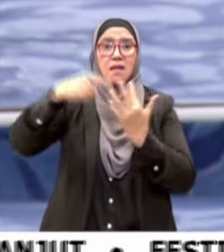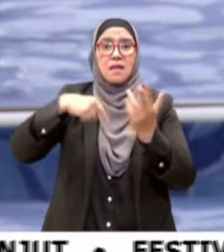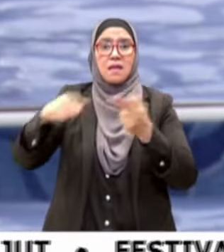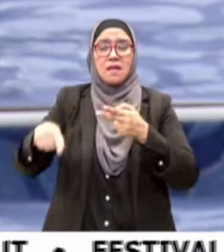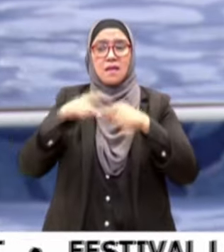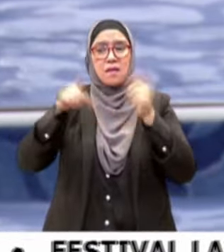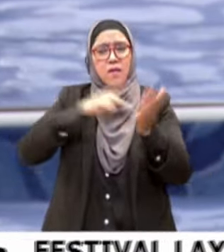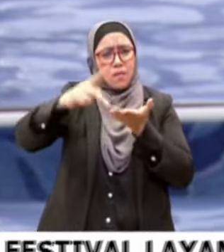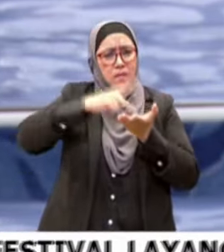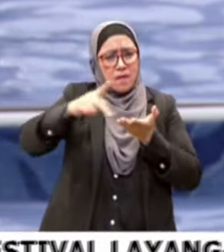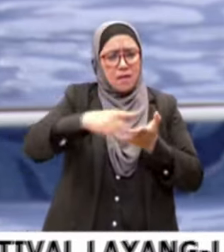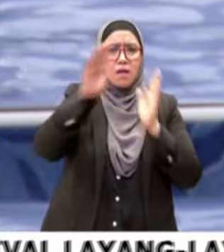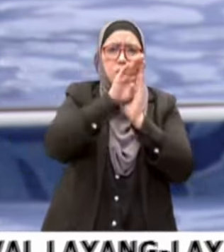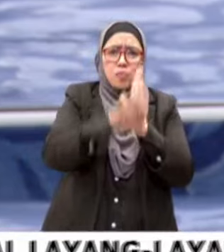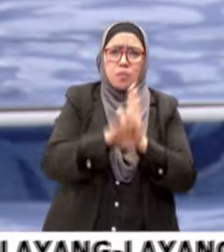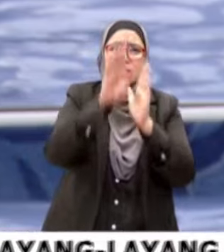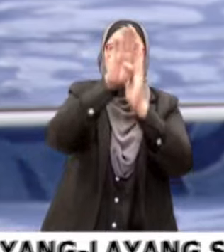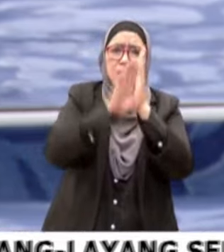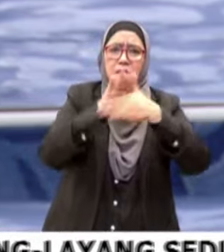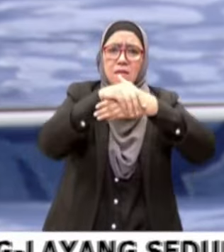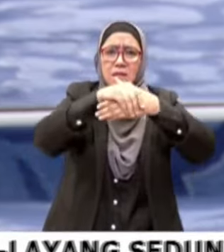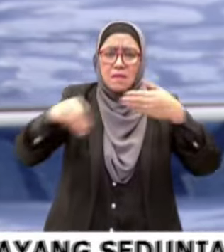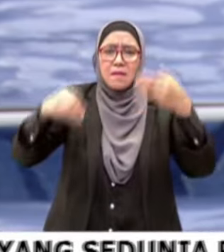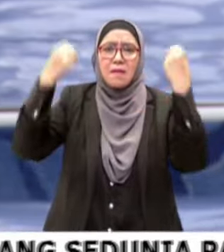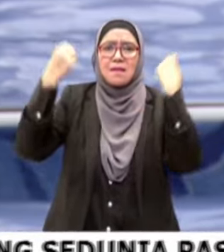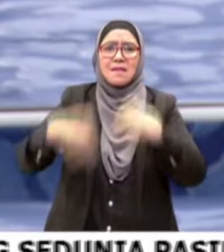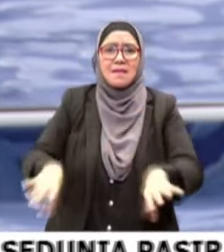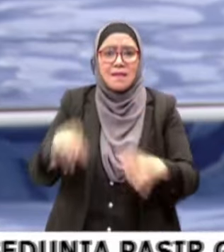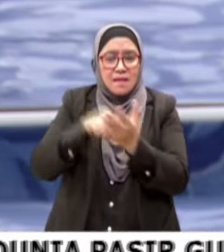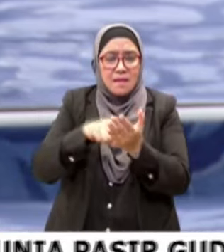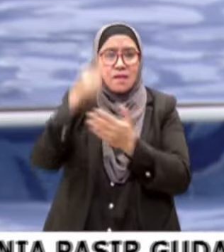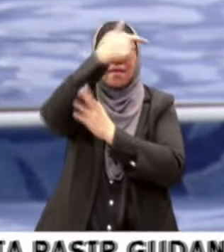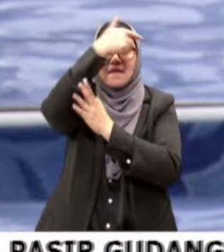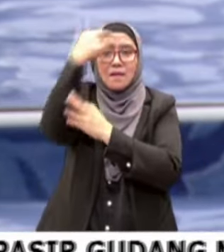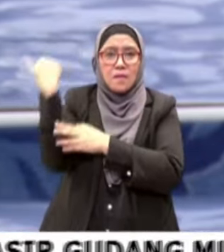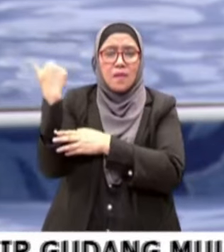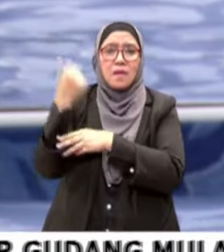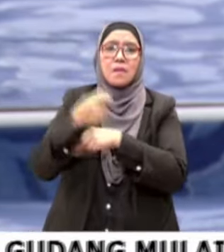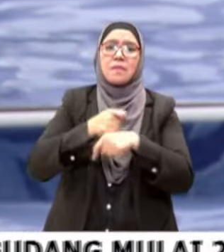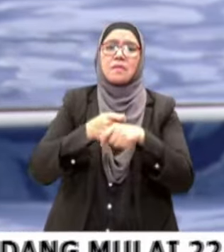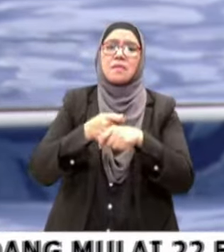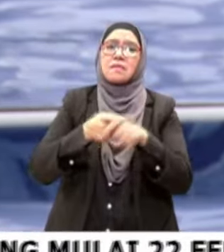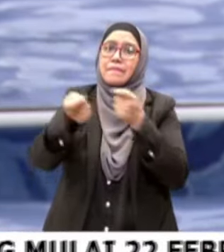William Ringgit yang hilang ini adalah karena pengusaha